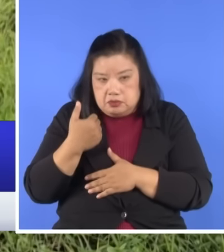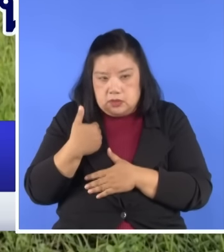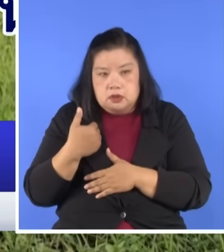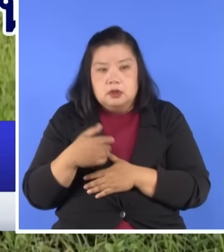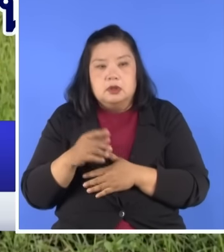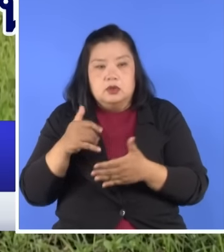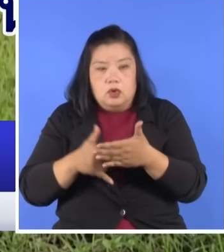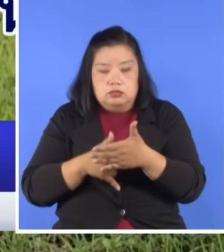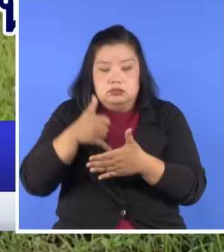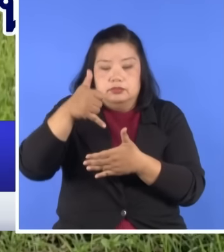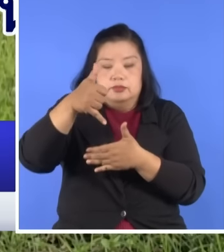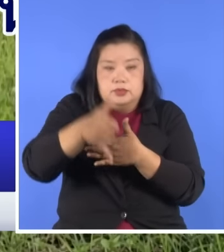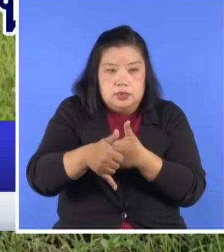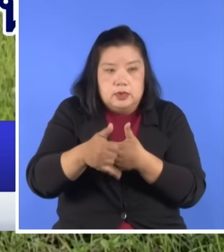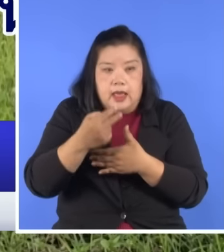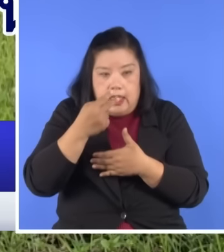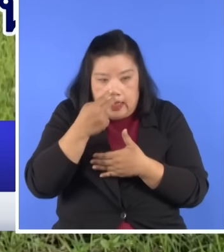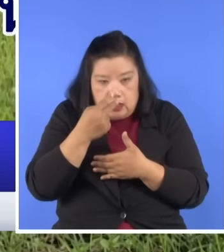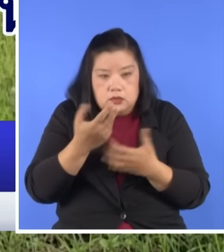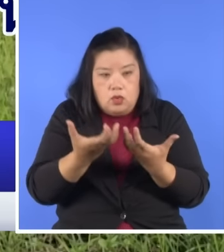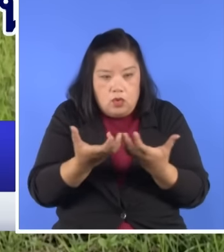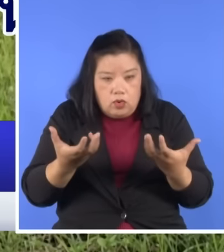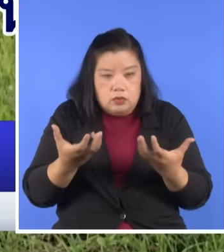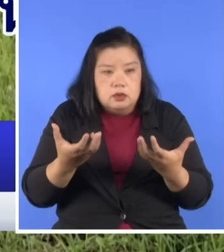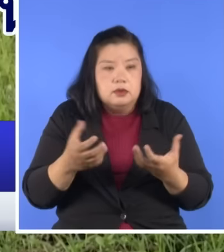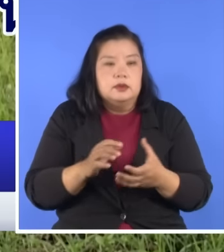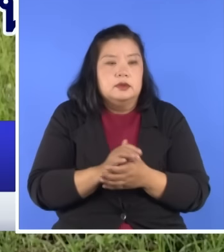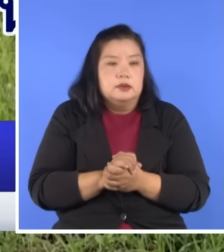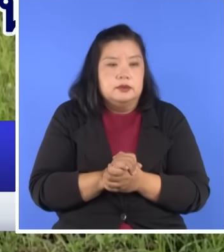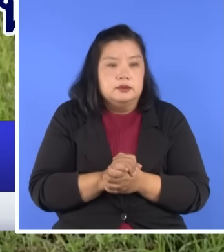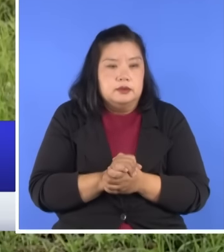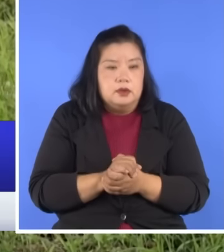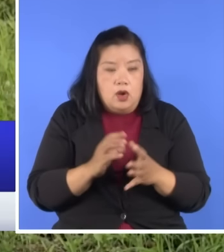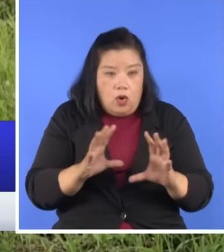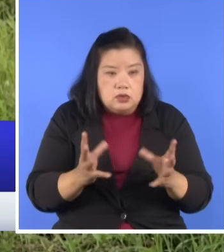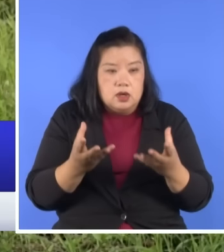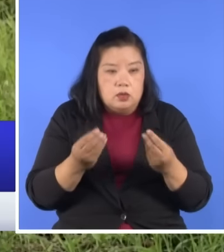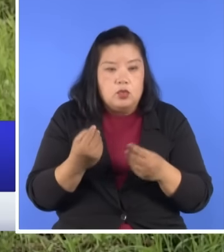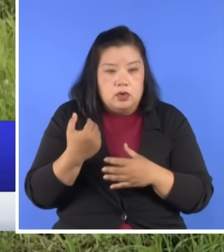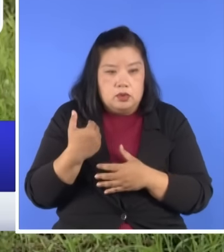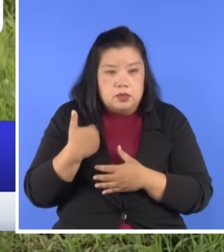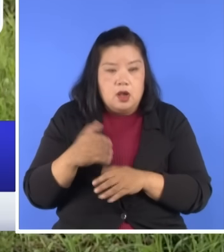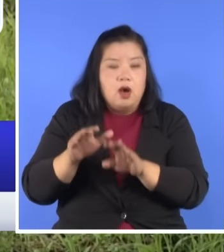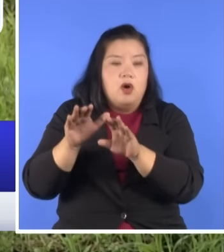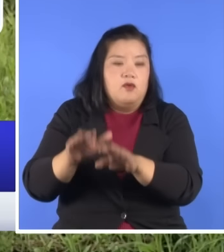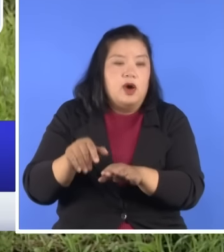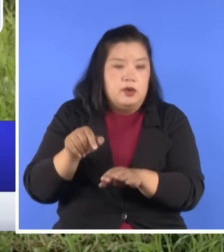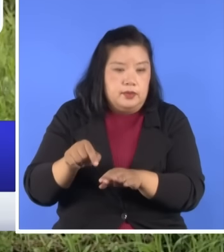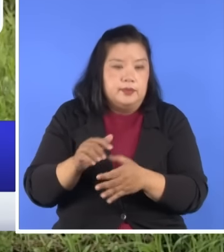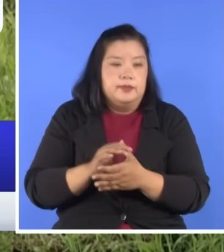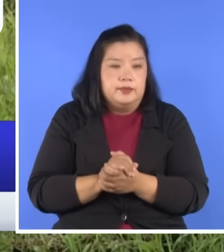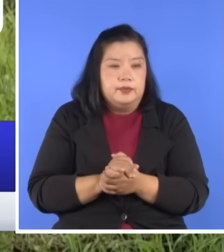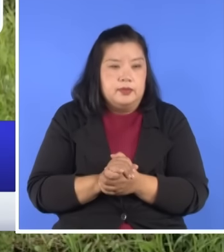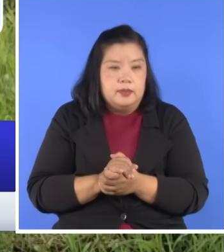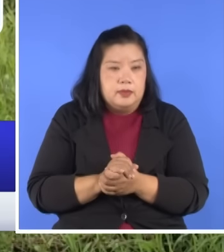นอกรั้วไปก็พบเนี่ยไอ้ของที่ทรัพย์สินที่มันหายไปจากบ้านถูกกองเอาไว้อยู่้าข้างๆ